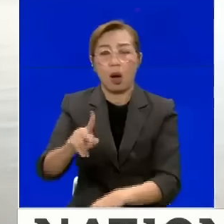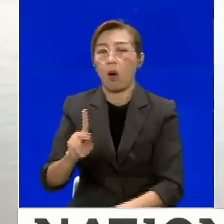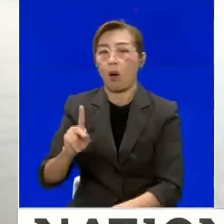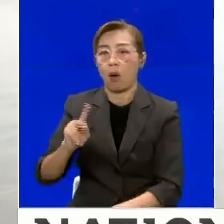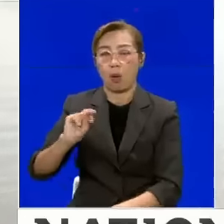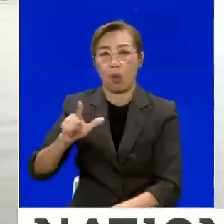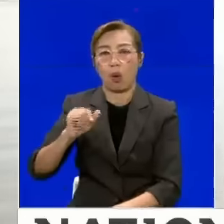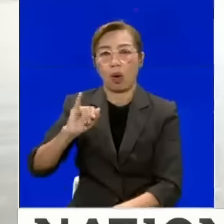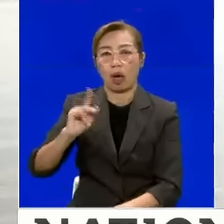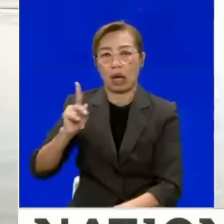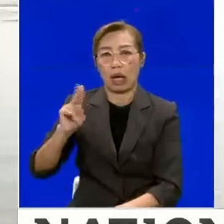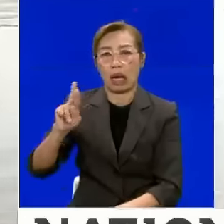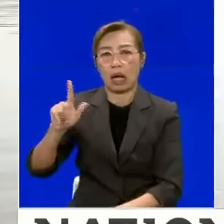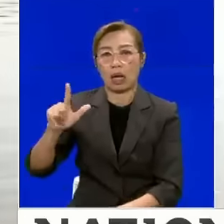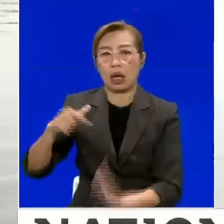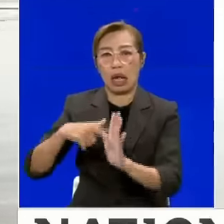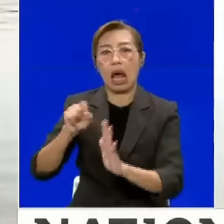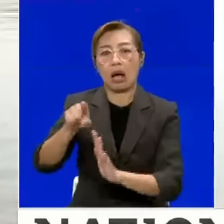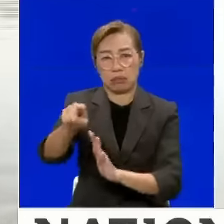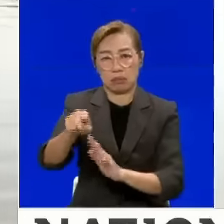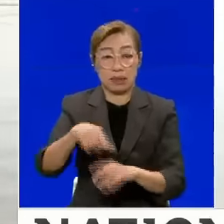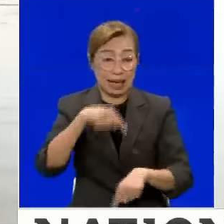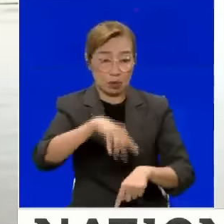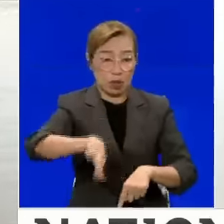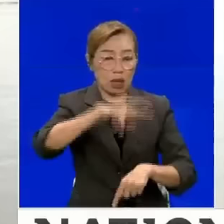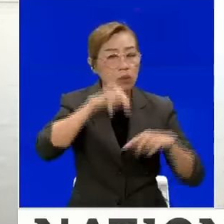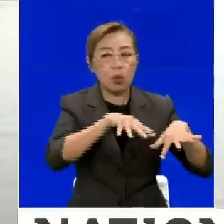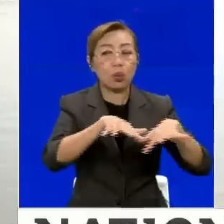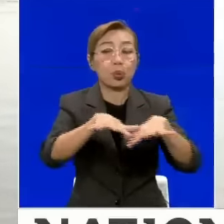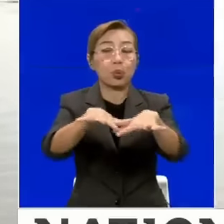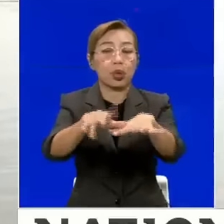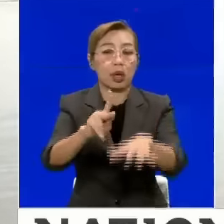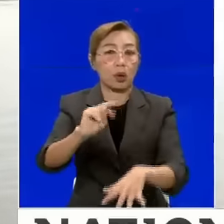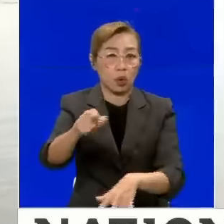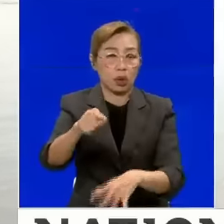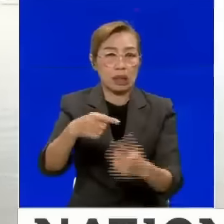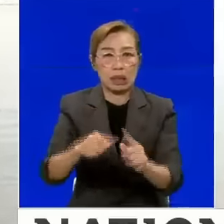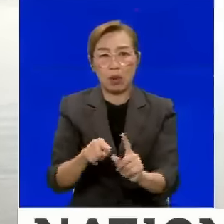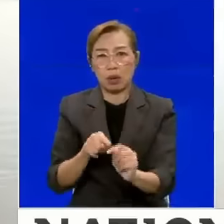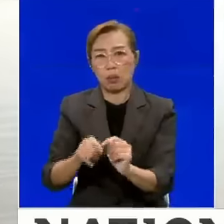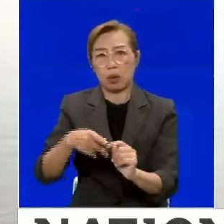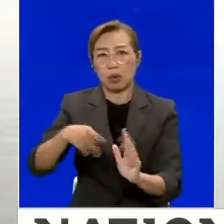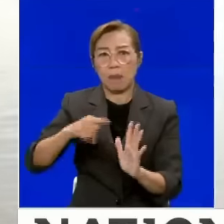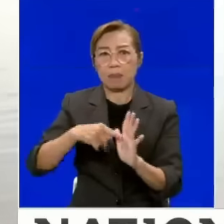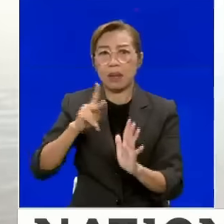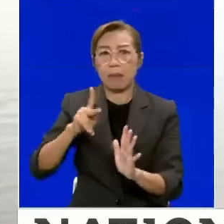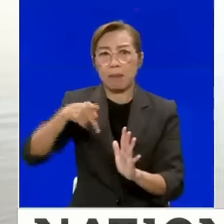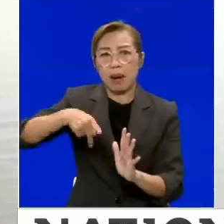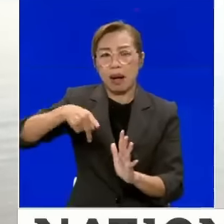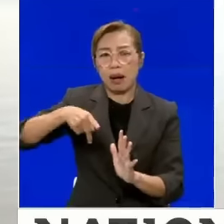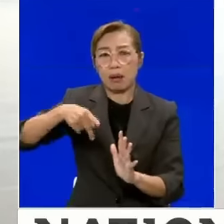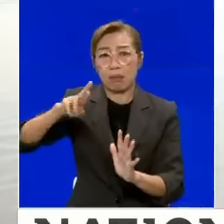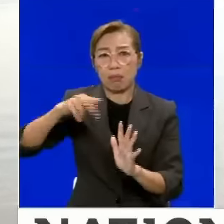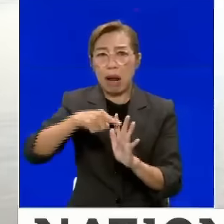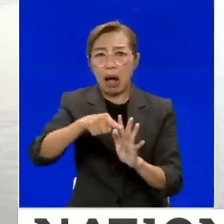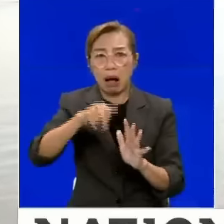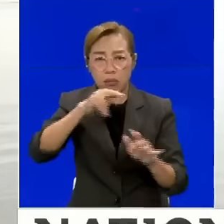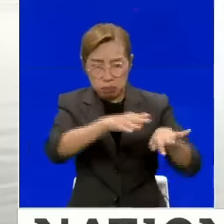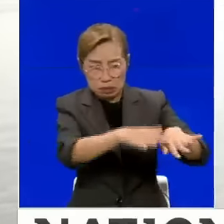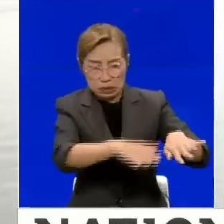พื้นที่รับน้ำไปต่อไปครับแต่ที่รับน้ำมากๆนี่ตำบลปากพระเป็นท้องกระทะครับ วันนี้ที่สีสำโรงแต